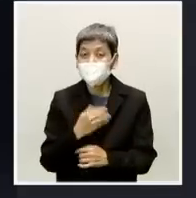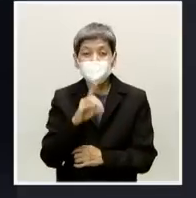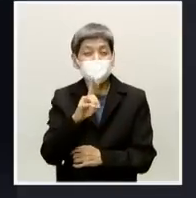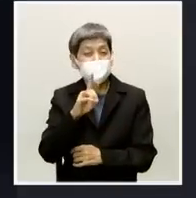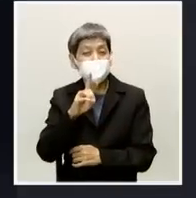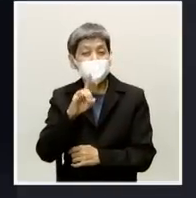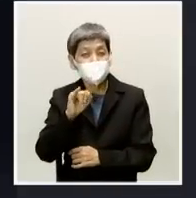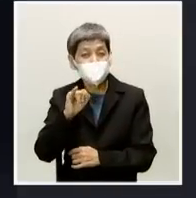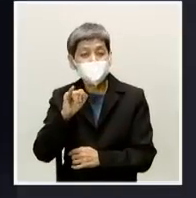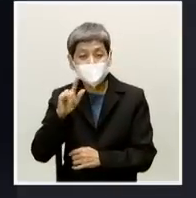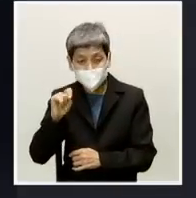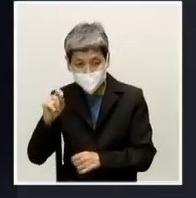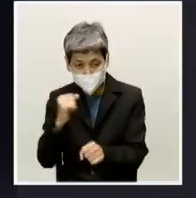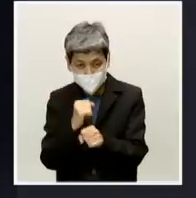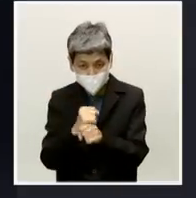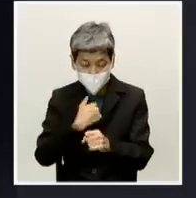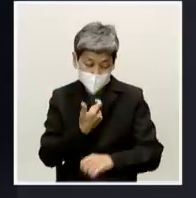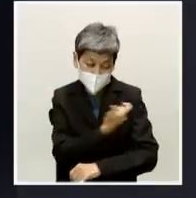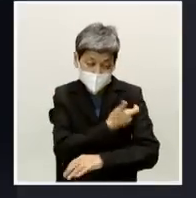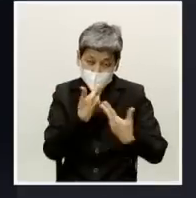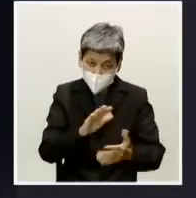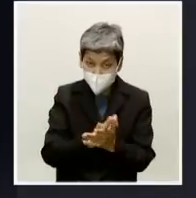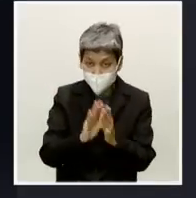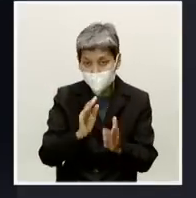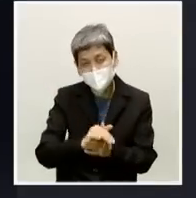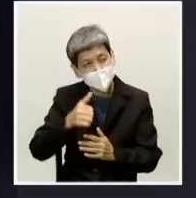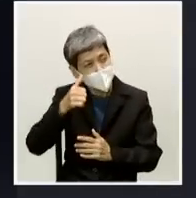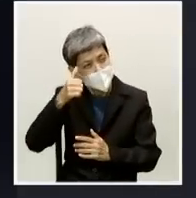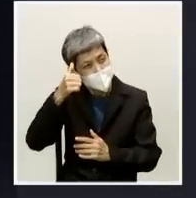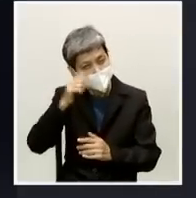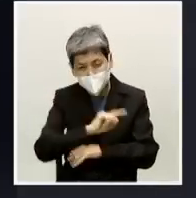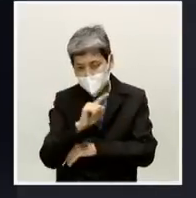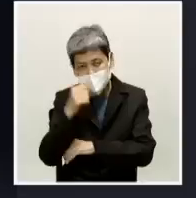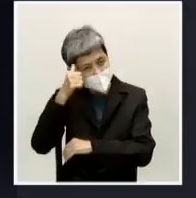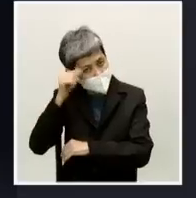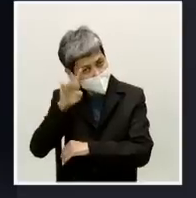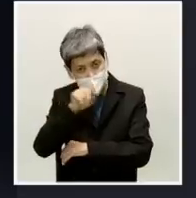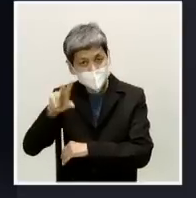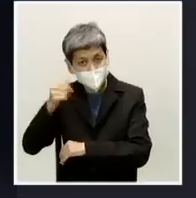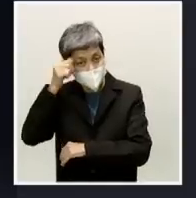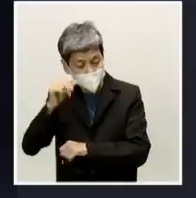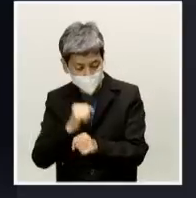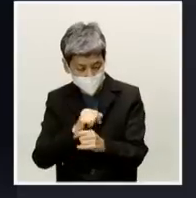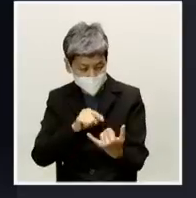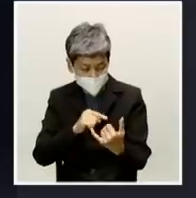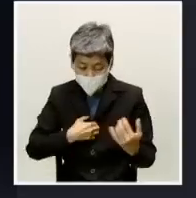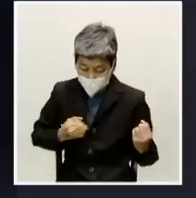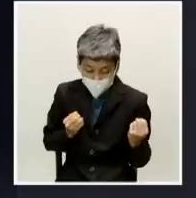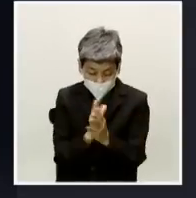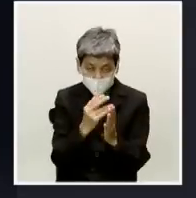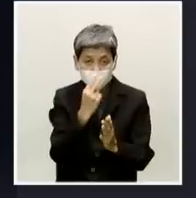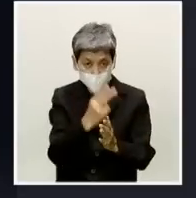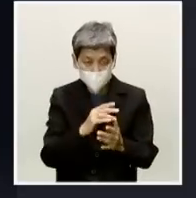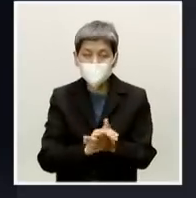านี้จะแสดงอาการหลังจากได้รับวัคซีนไปประมาณ 4-30 วันโดยอุบัติการณ์ของภาวะดังกล่าวอยู่